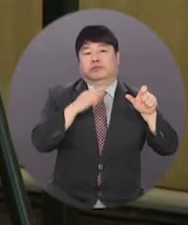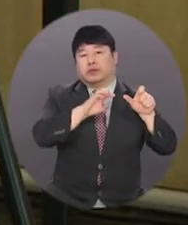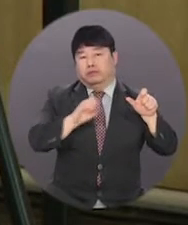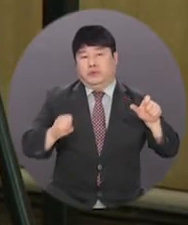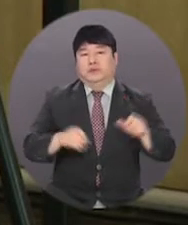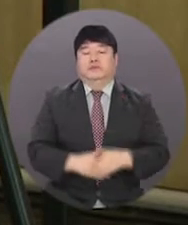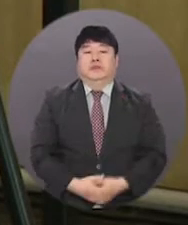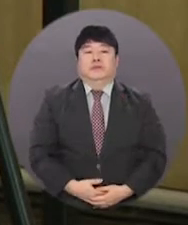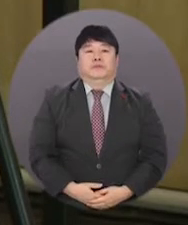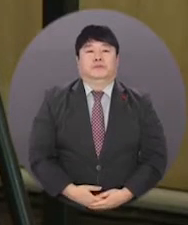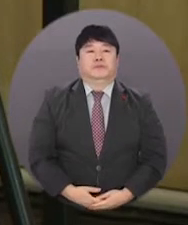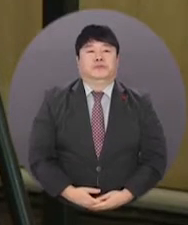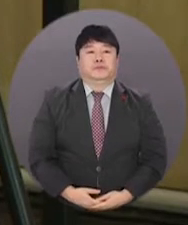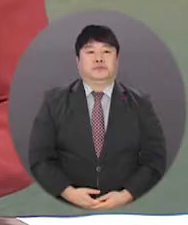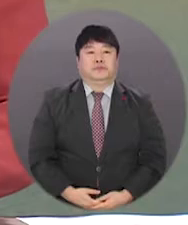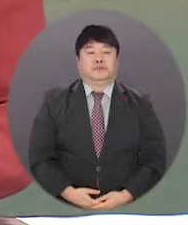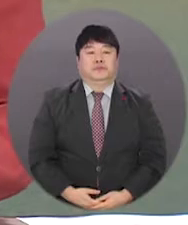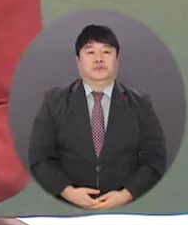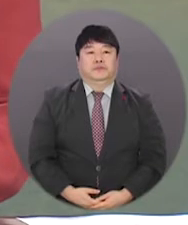15.4%였습니다.